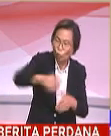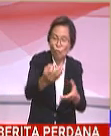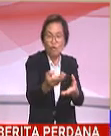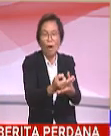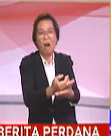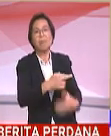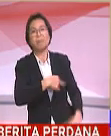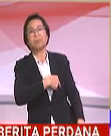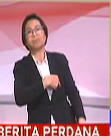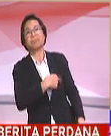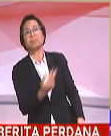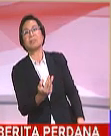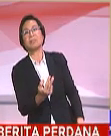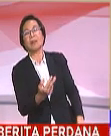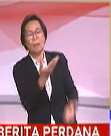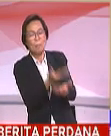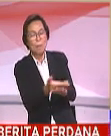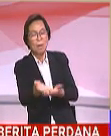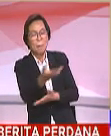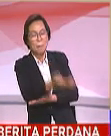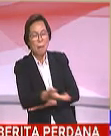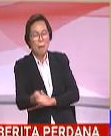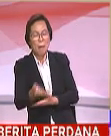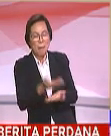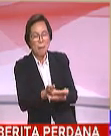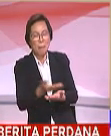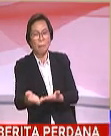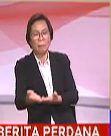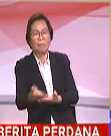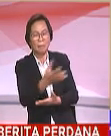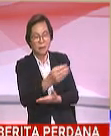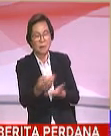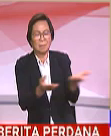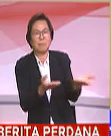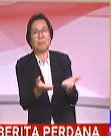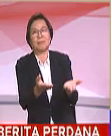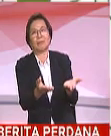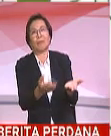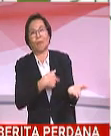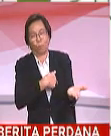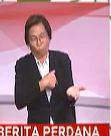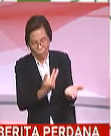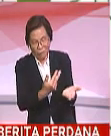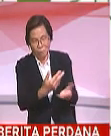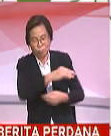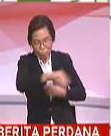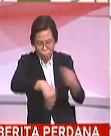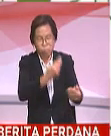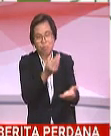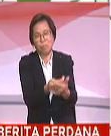rugi bagi pembelian barang dan perkhidmatan.